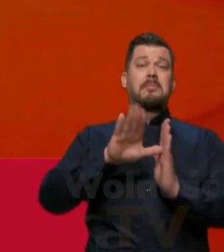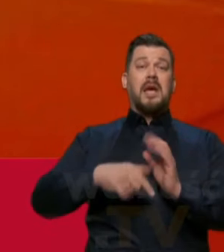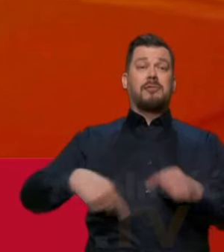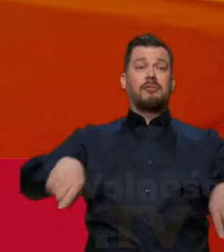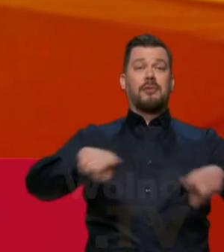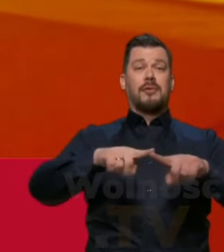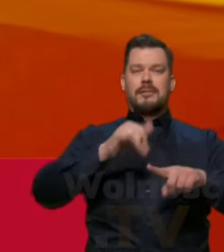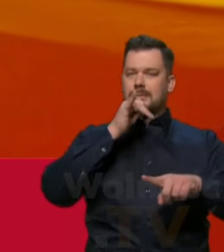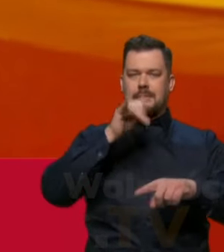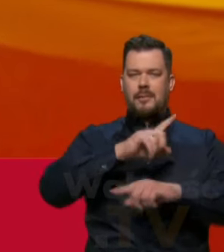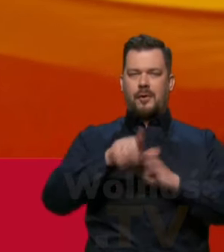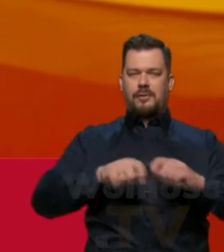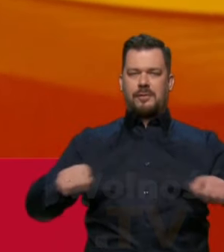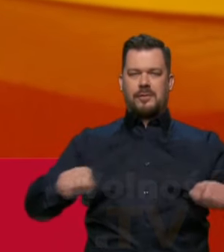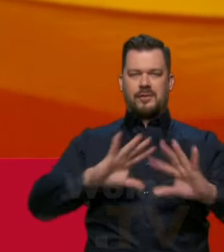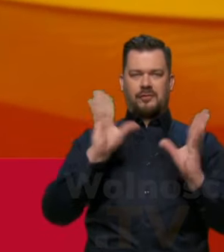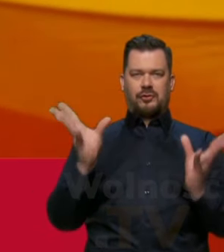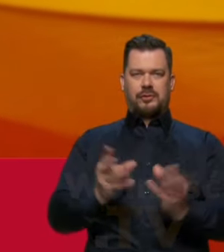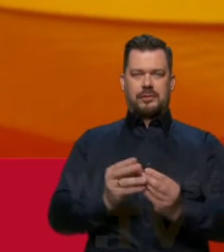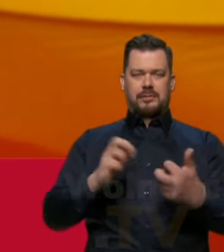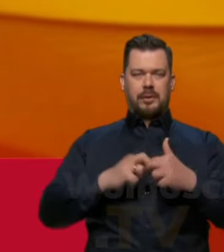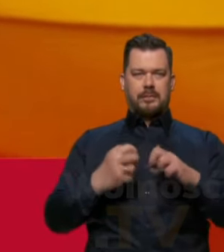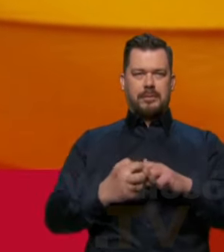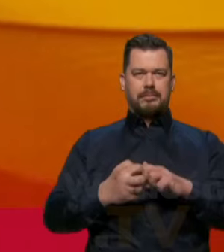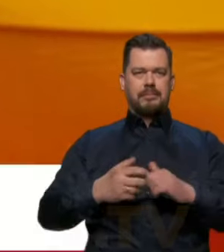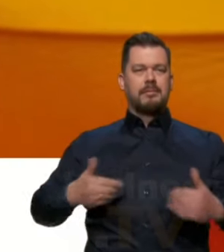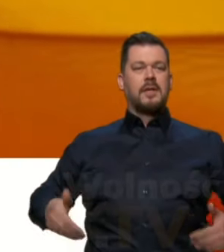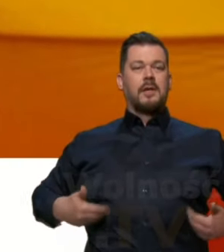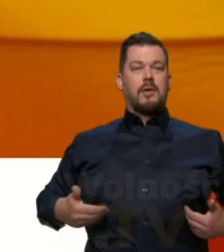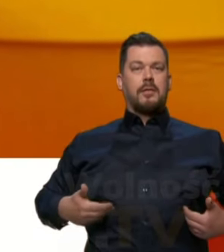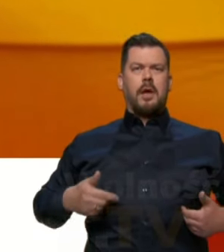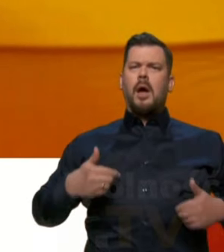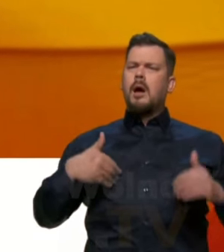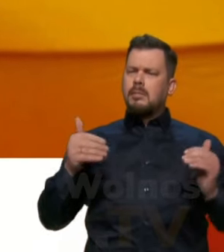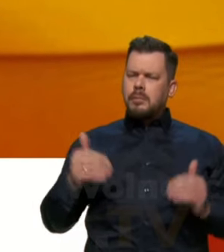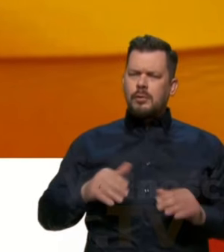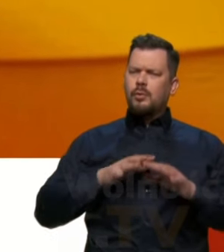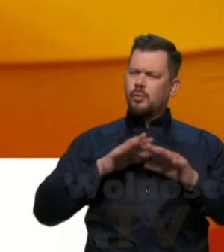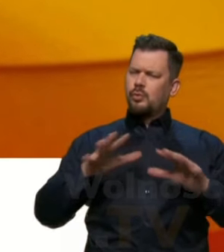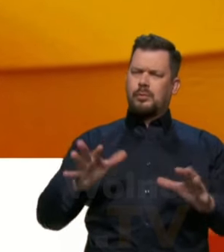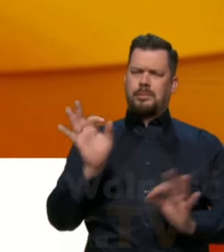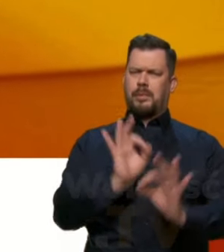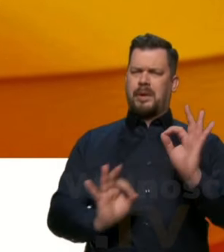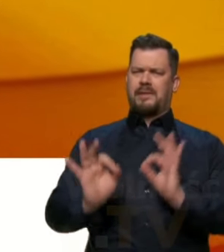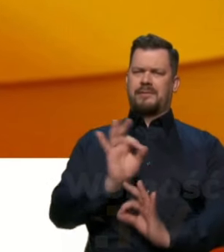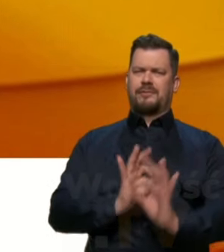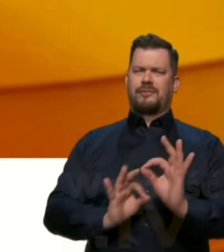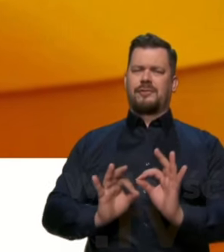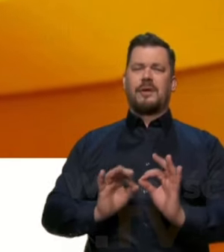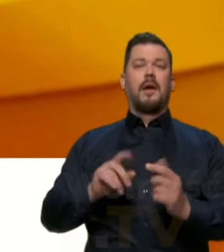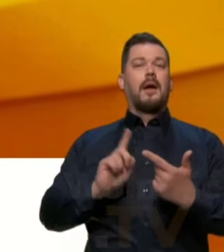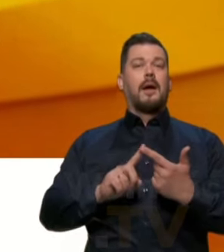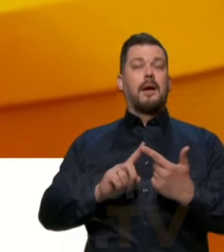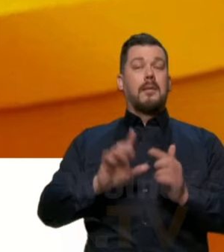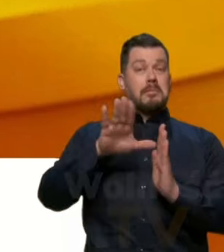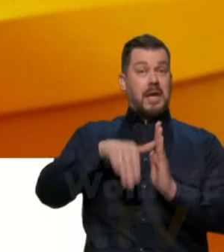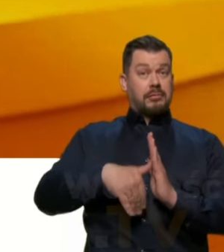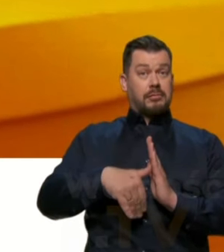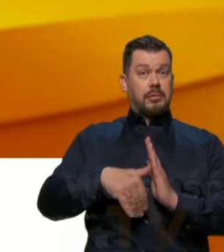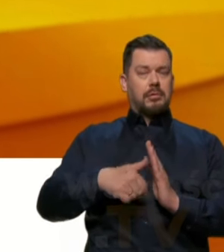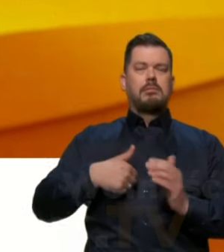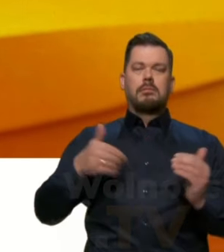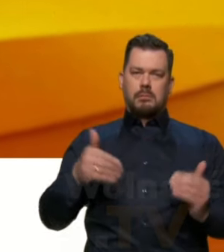się rozwiązać wszystkich problemów systemu ochrony zdrowia, ale wiele da się zrobić. Miasto może zadbać o to, żeby mieszkańcy i